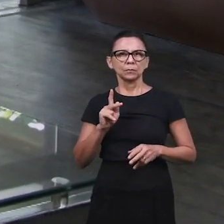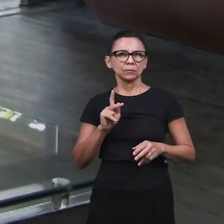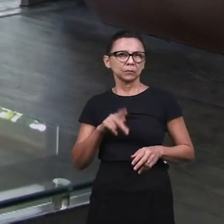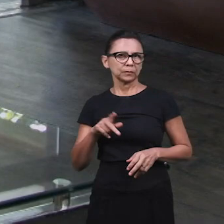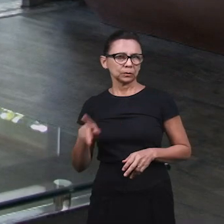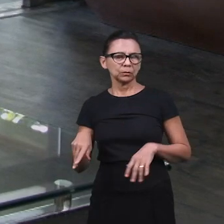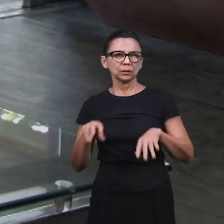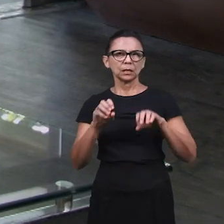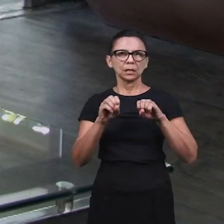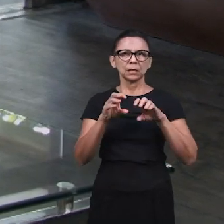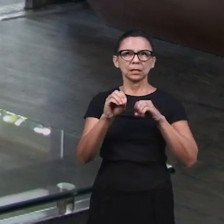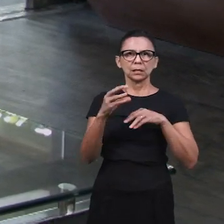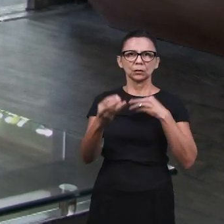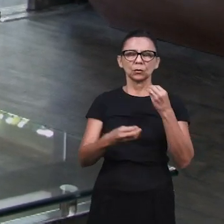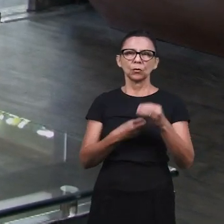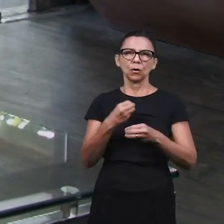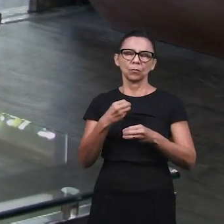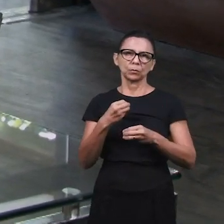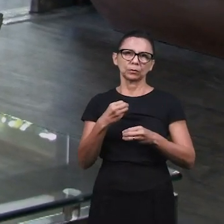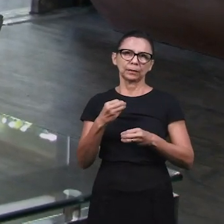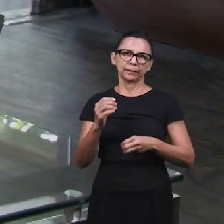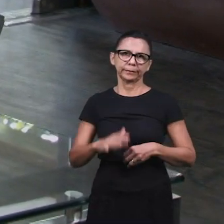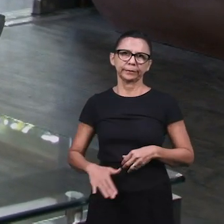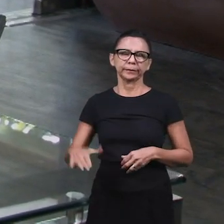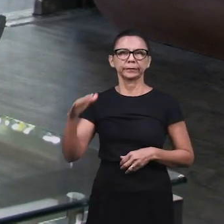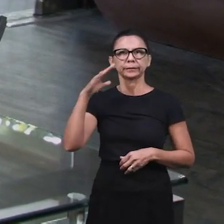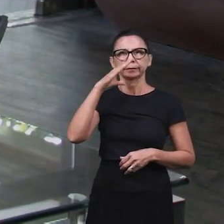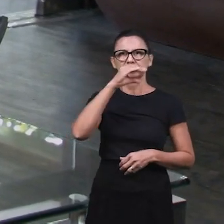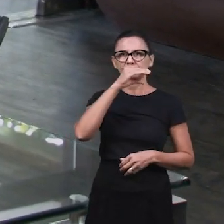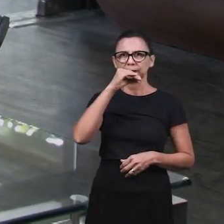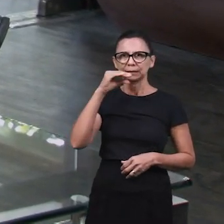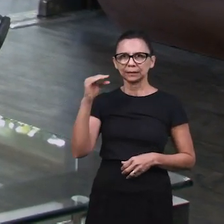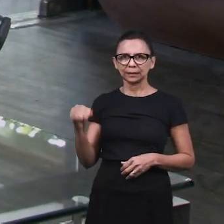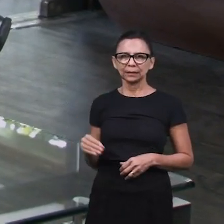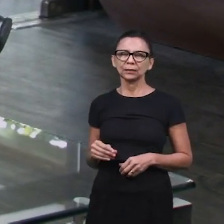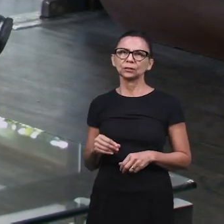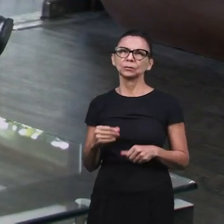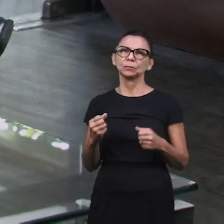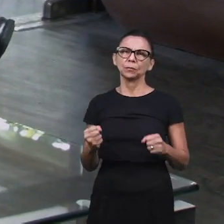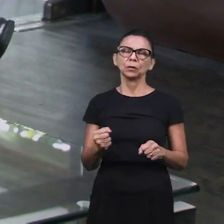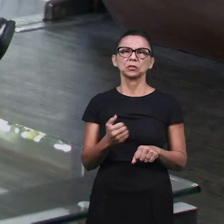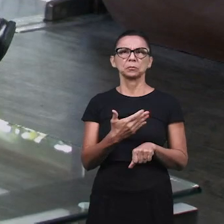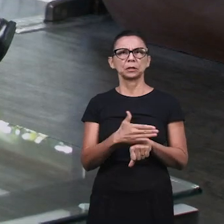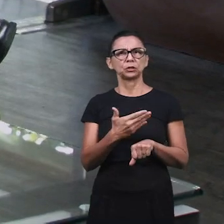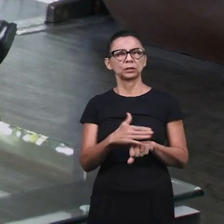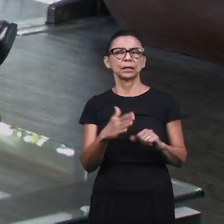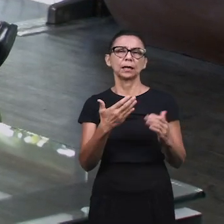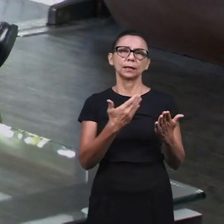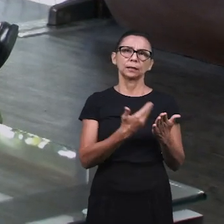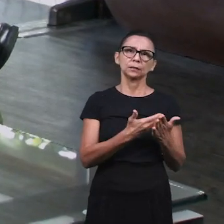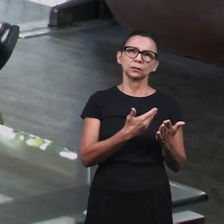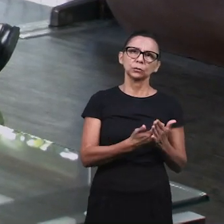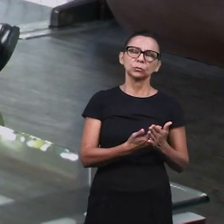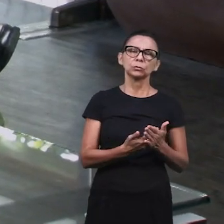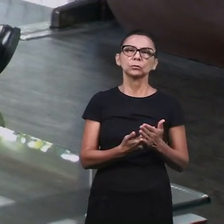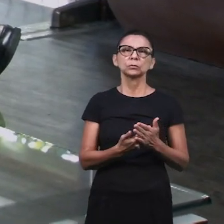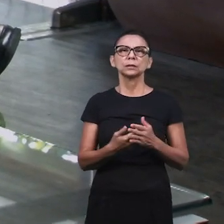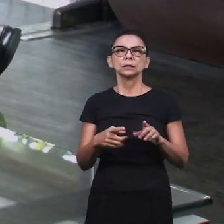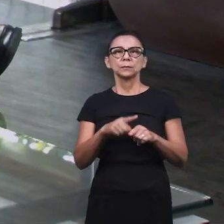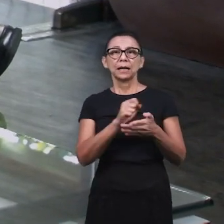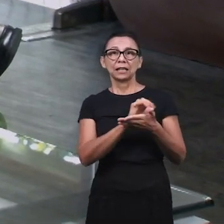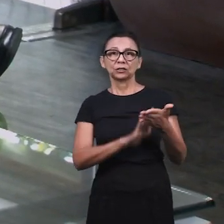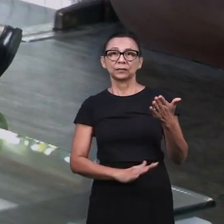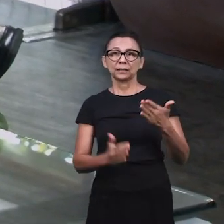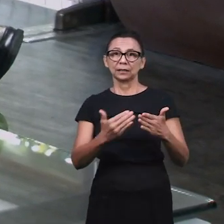enfants et adolescents peuvent obtenir des meilleurs résultats à partir des pratiques journalières, des études et